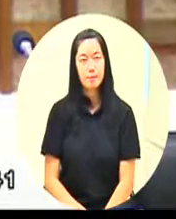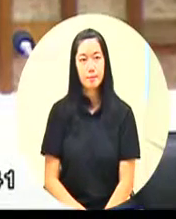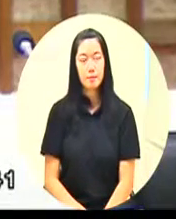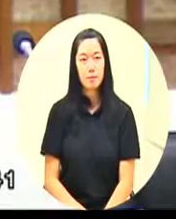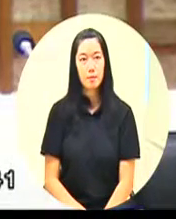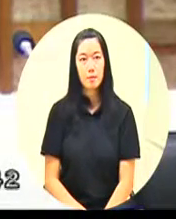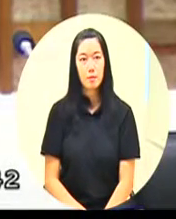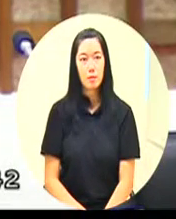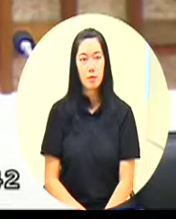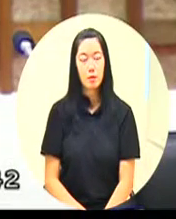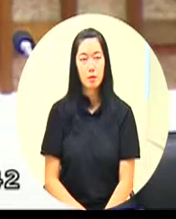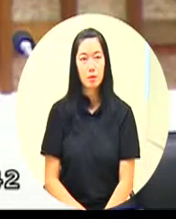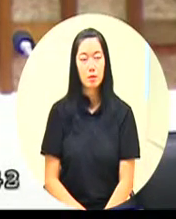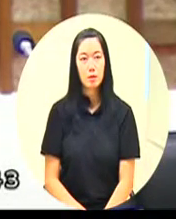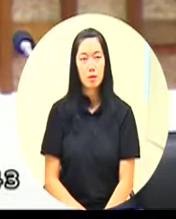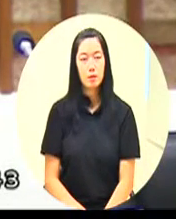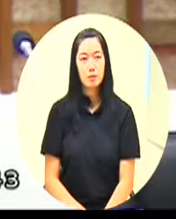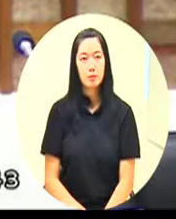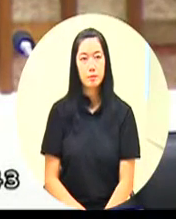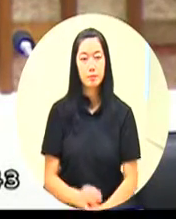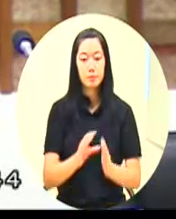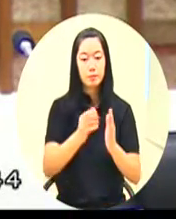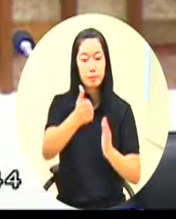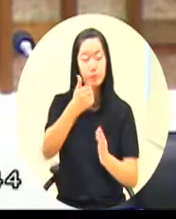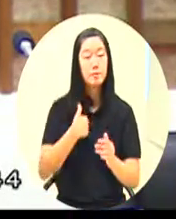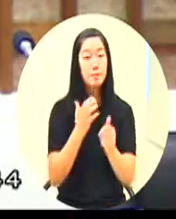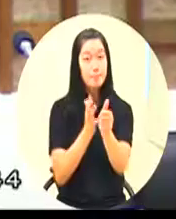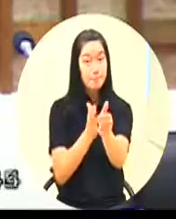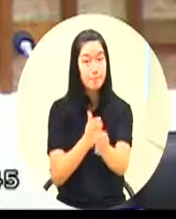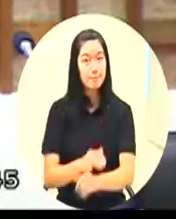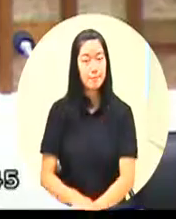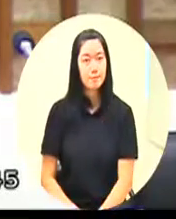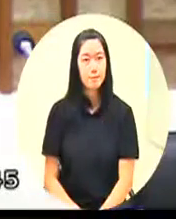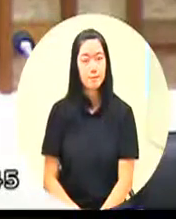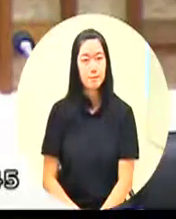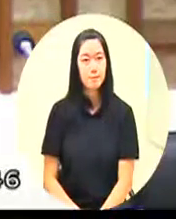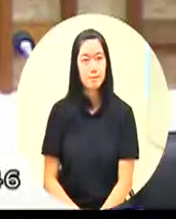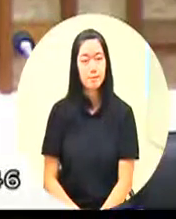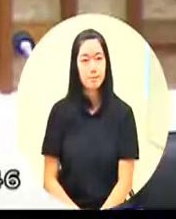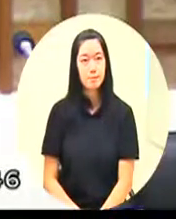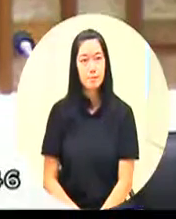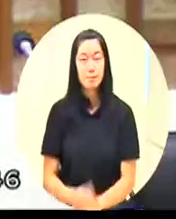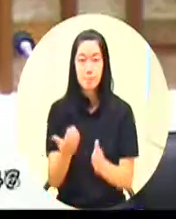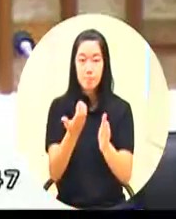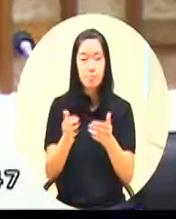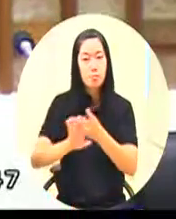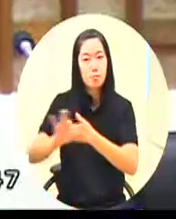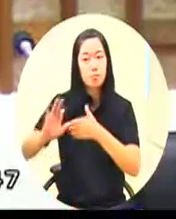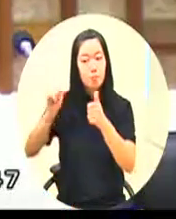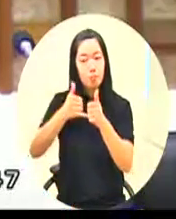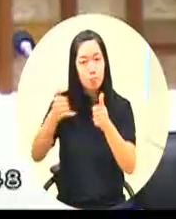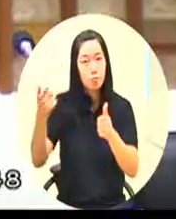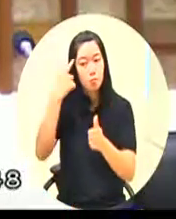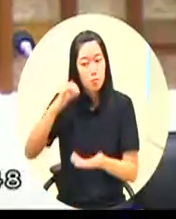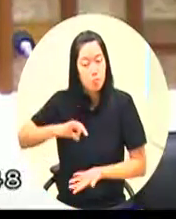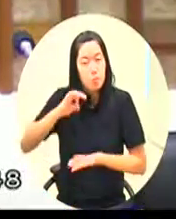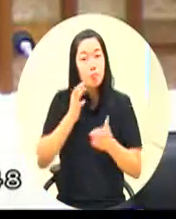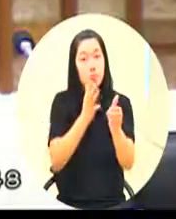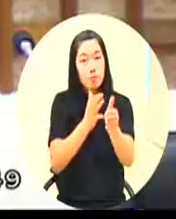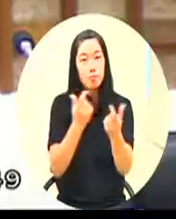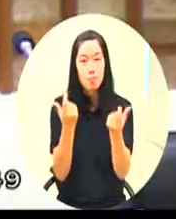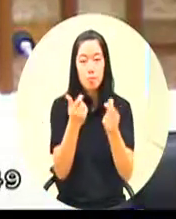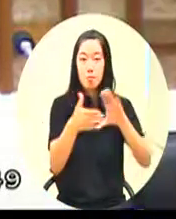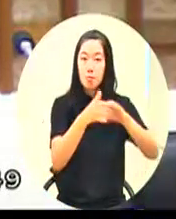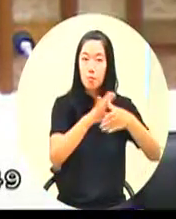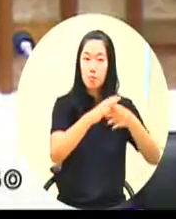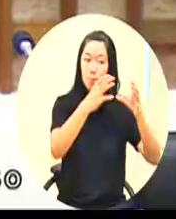长，局长，针对了刚刚我们有其他议员针对了哦，不管是文化建设